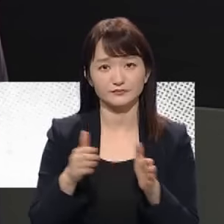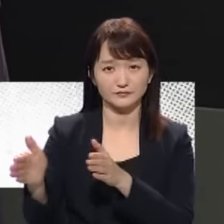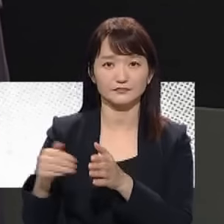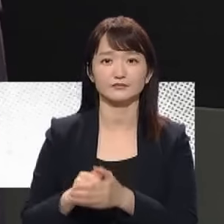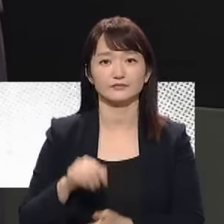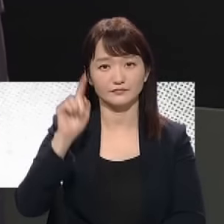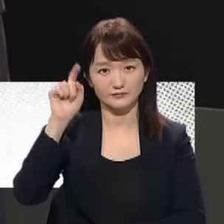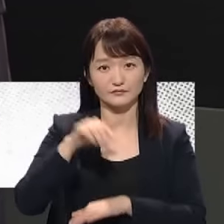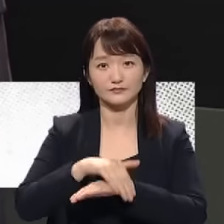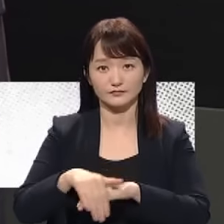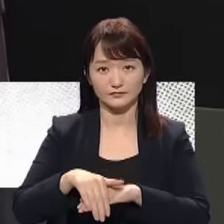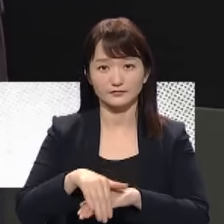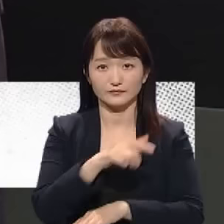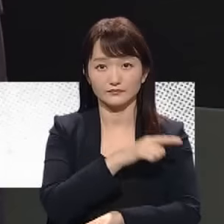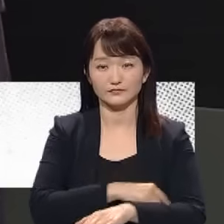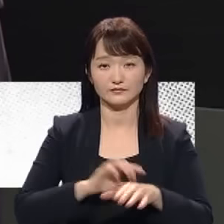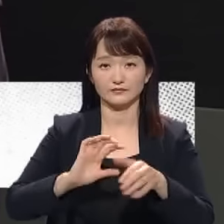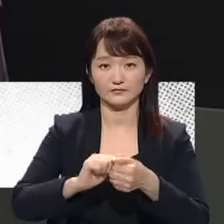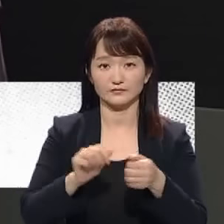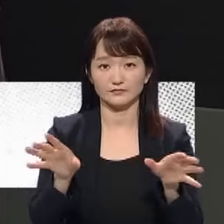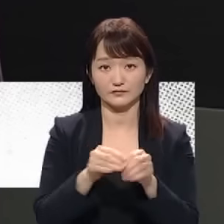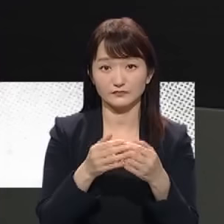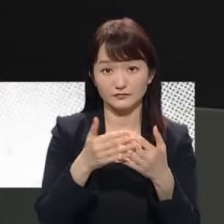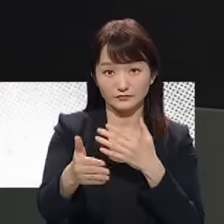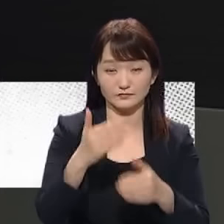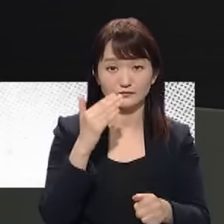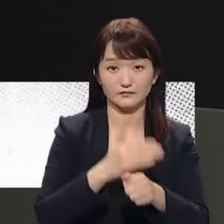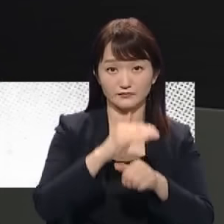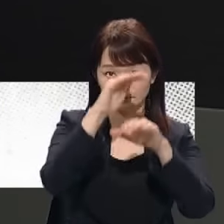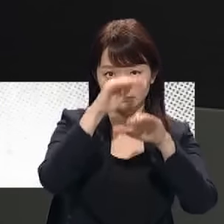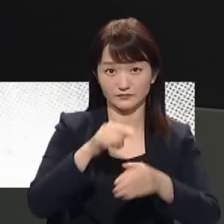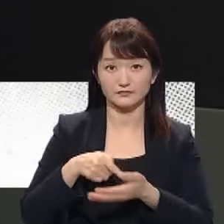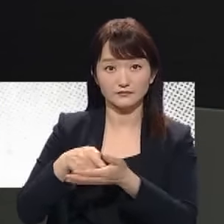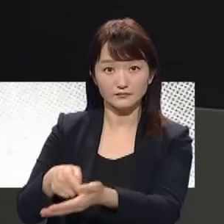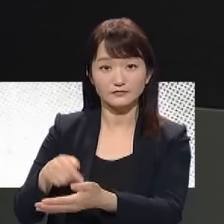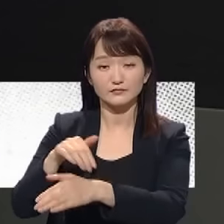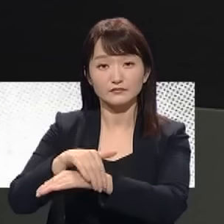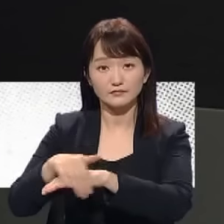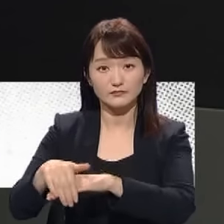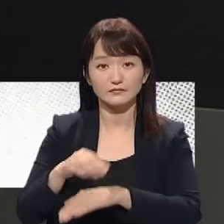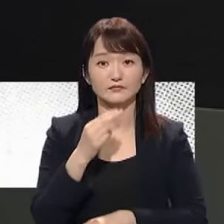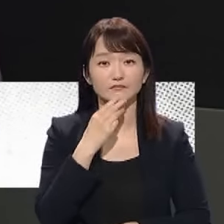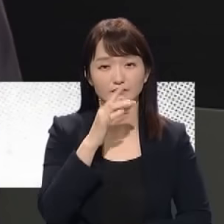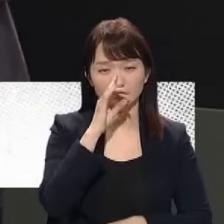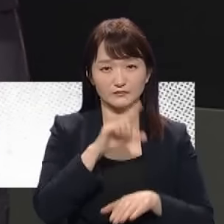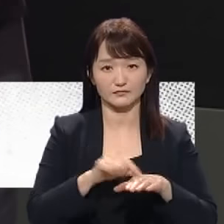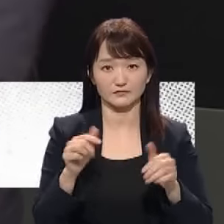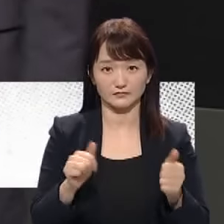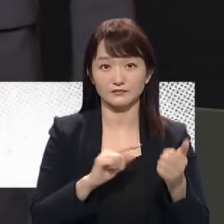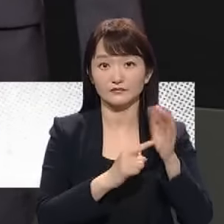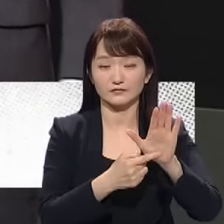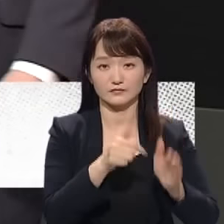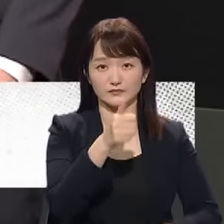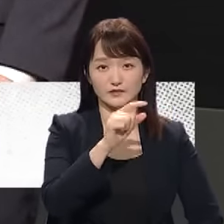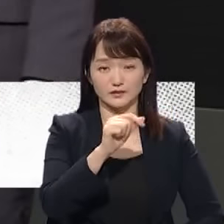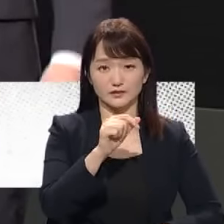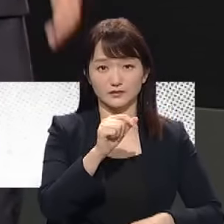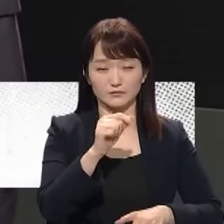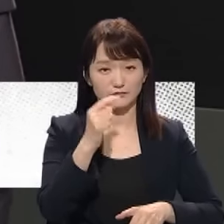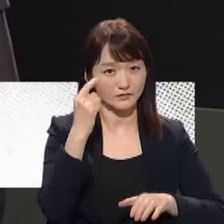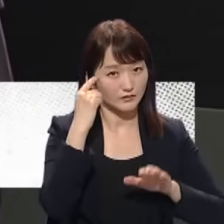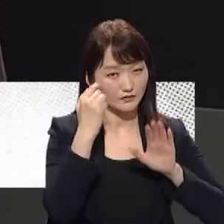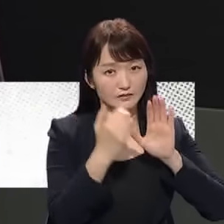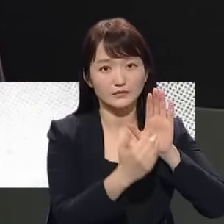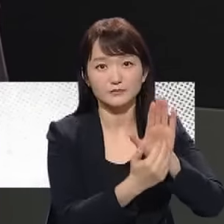어두워 임시 주주총회에서 해임 안건이 오를 예정이었는데 서울중앙지법이 오늘 하이브의 발목을 콱 잡는 결정을 내린 거죠.